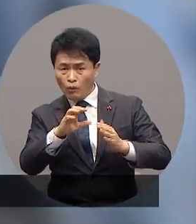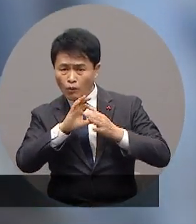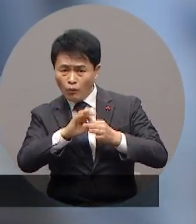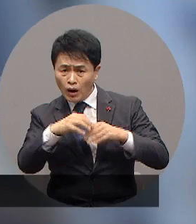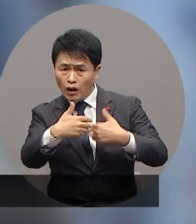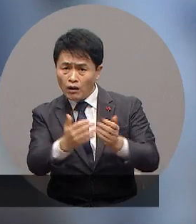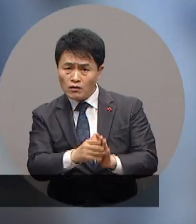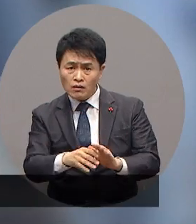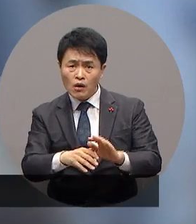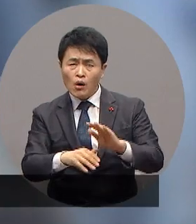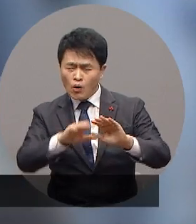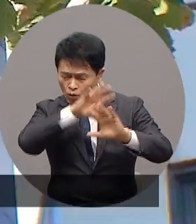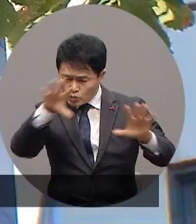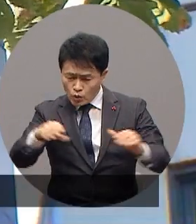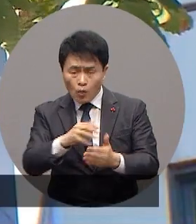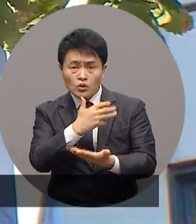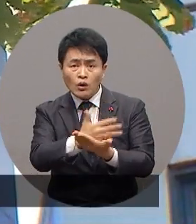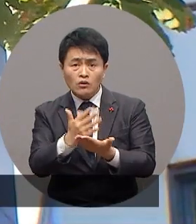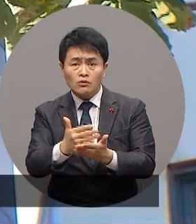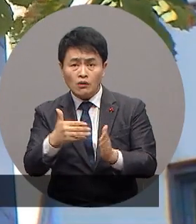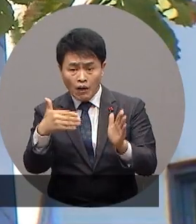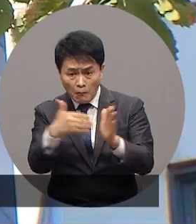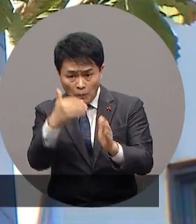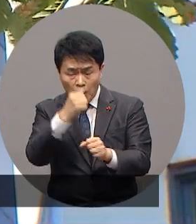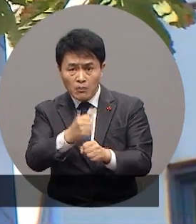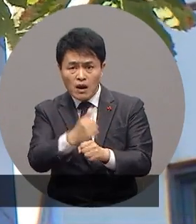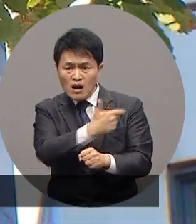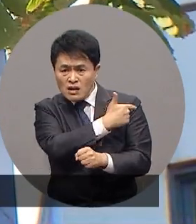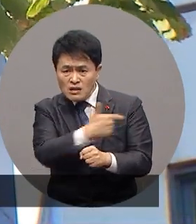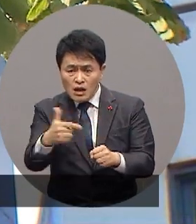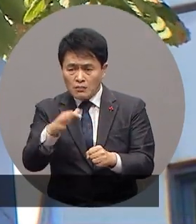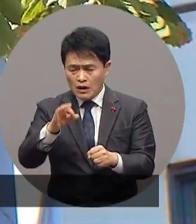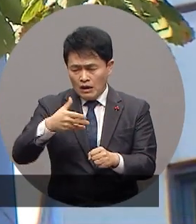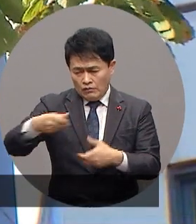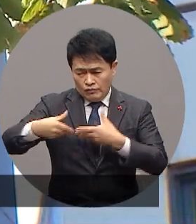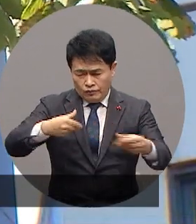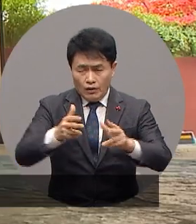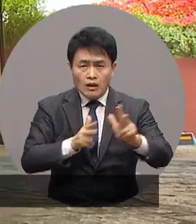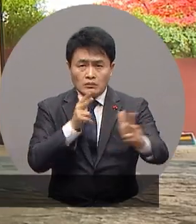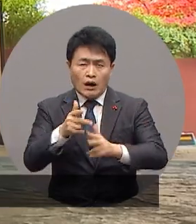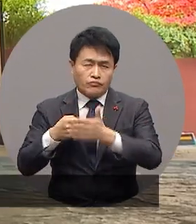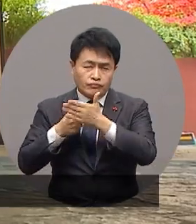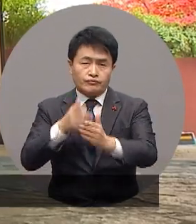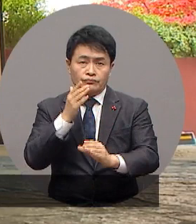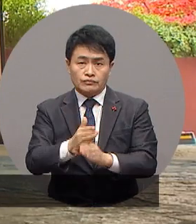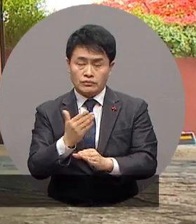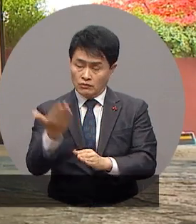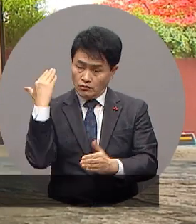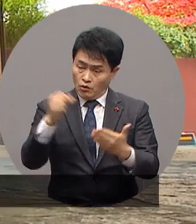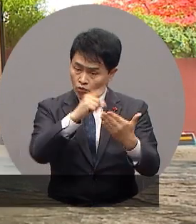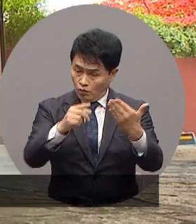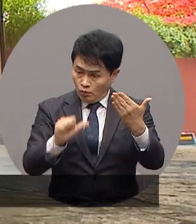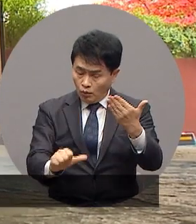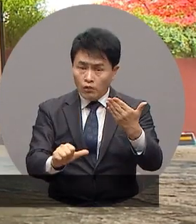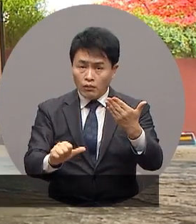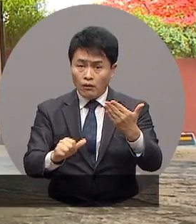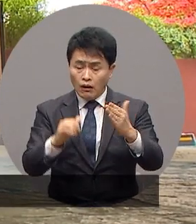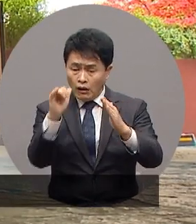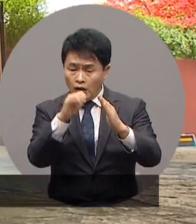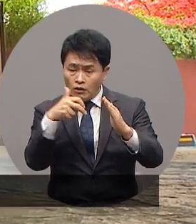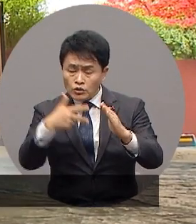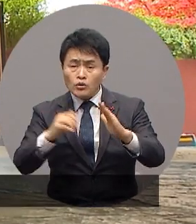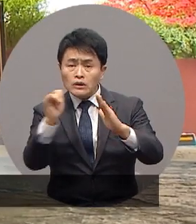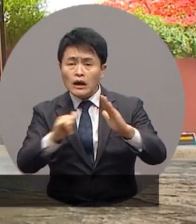총 18개의 법인을 만들어 대규모로 임대 사업을 벌여온 걸로 알려졌습니다. 지난 9월 5일 정 씨 일가에 대한